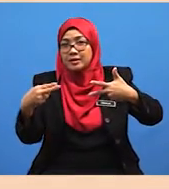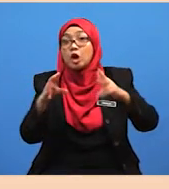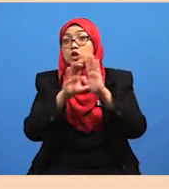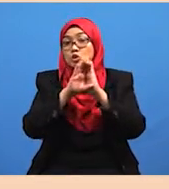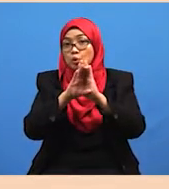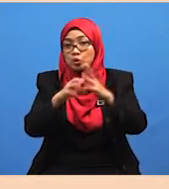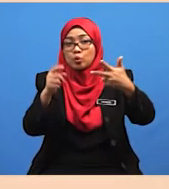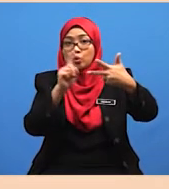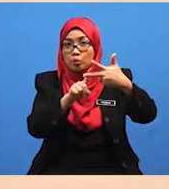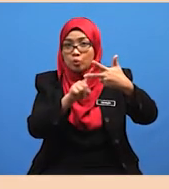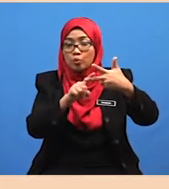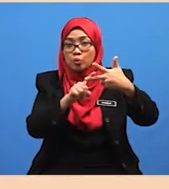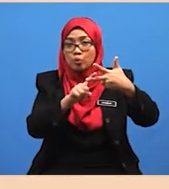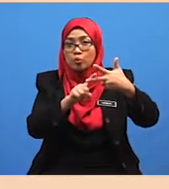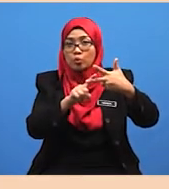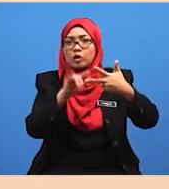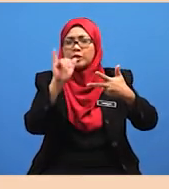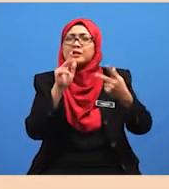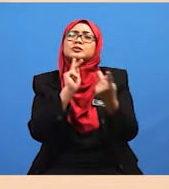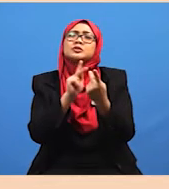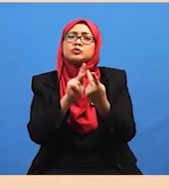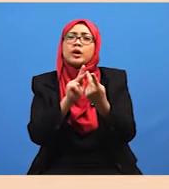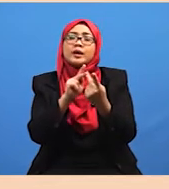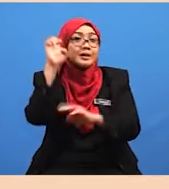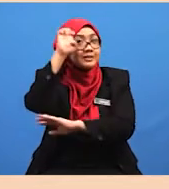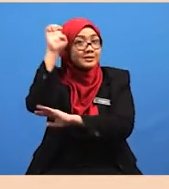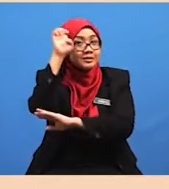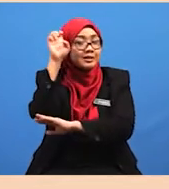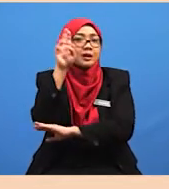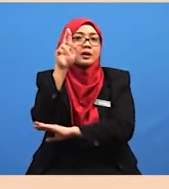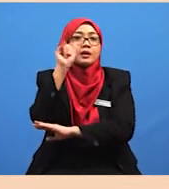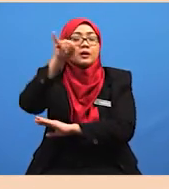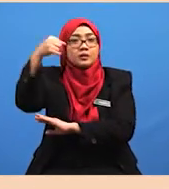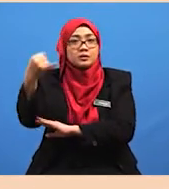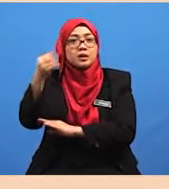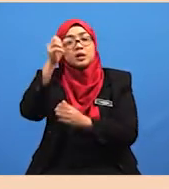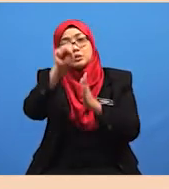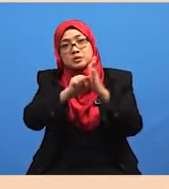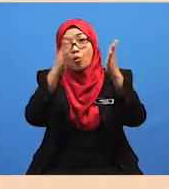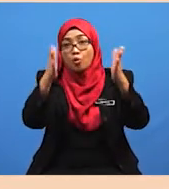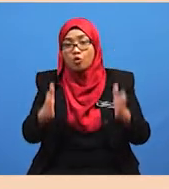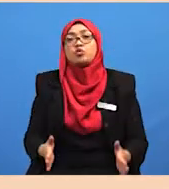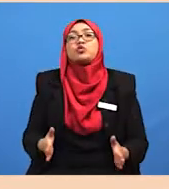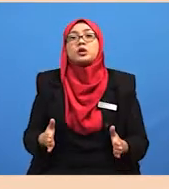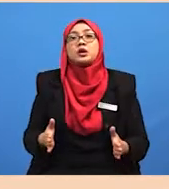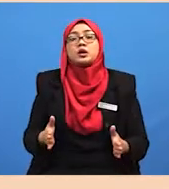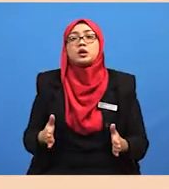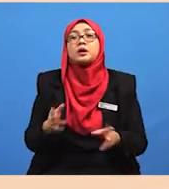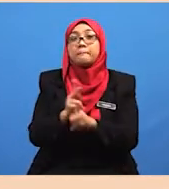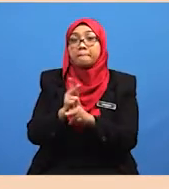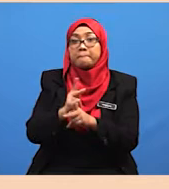bersesuaian girl Wah Ajib laju seorang Usahawan ladang ternak